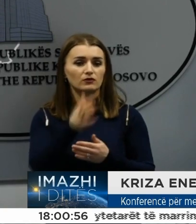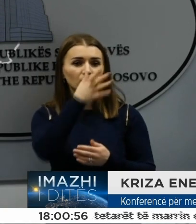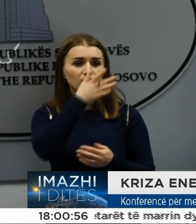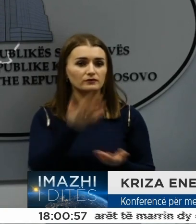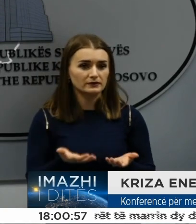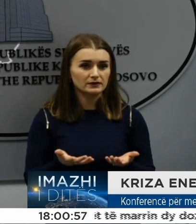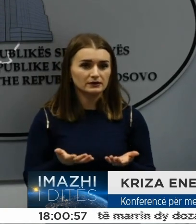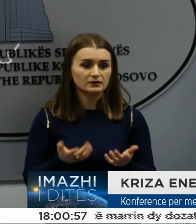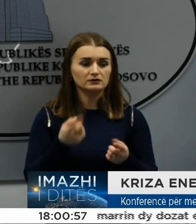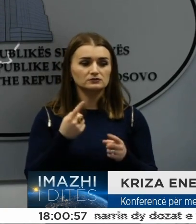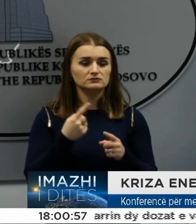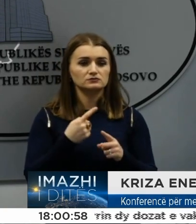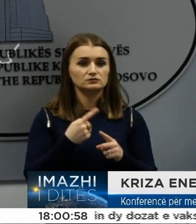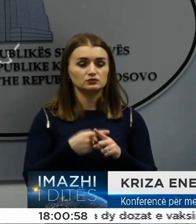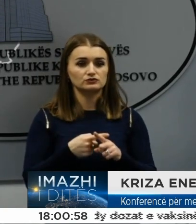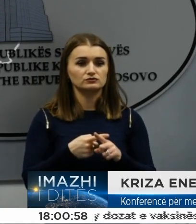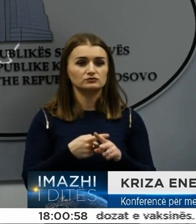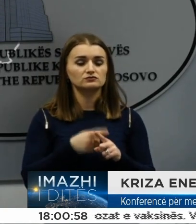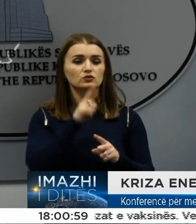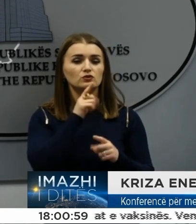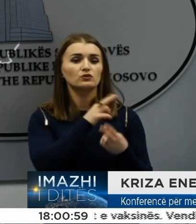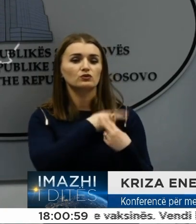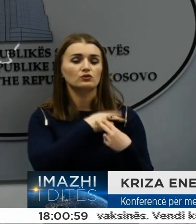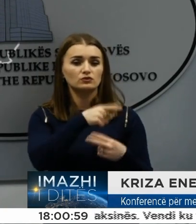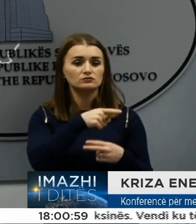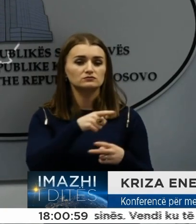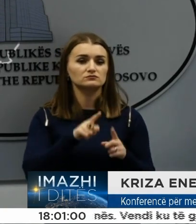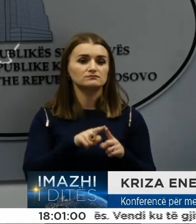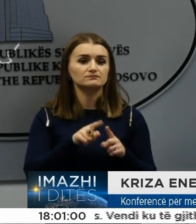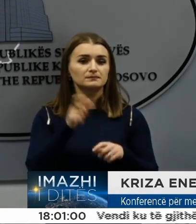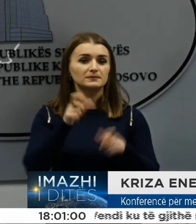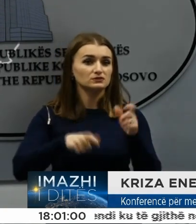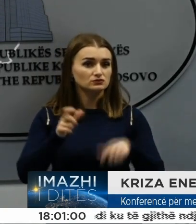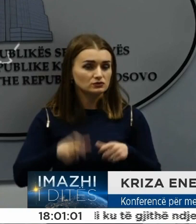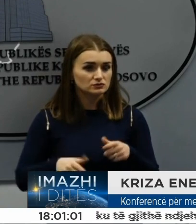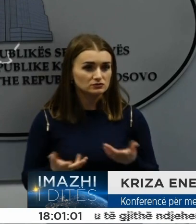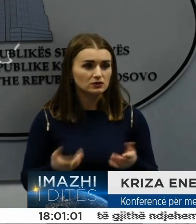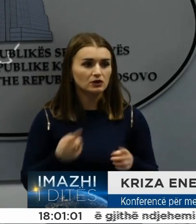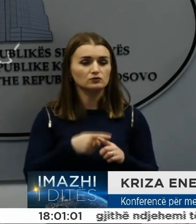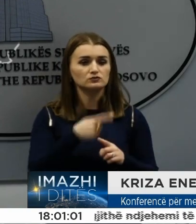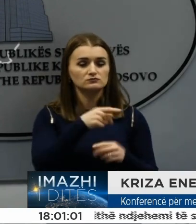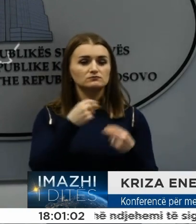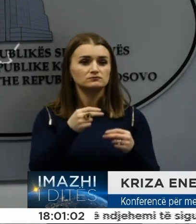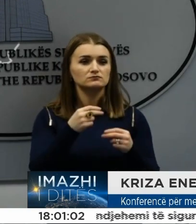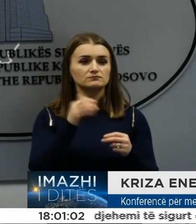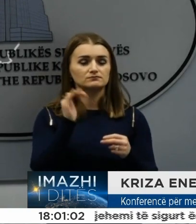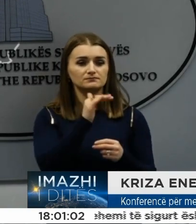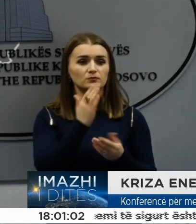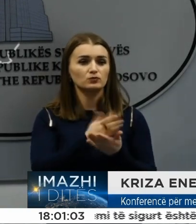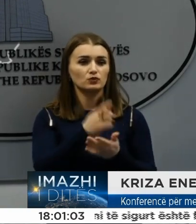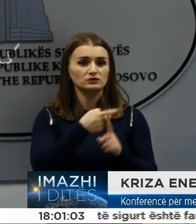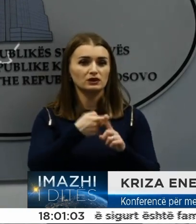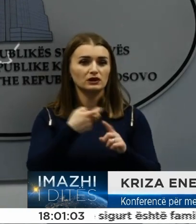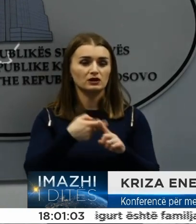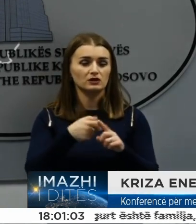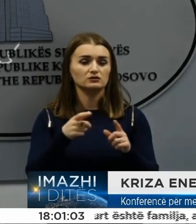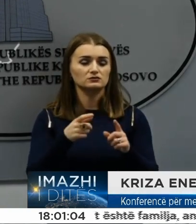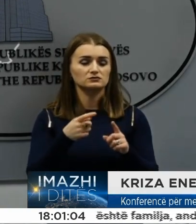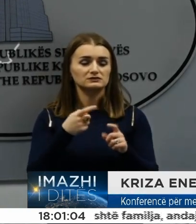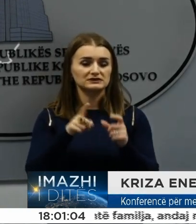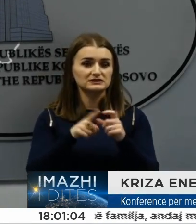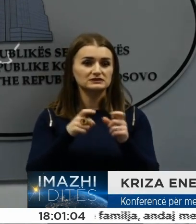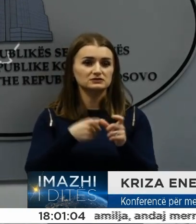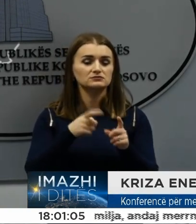edhe ju keni kërku prej kecit që me pas reduktime, kufizime. Kërkesa ka qenë 2 orë gjatë